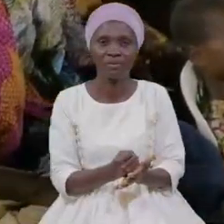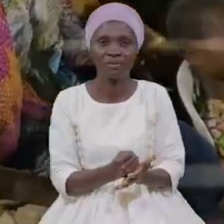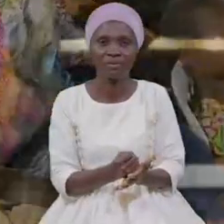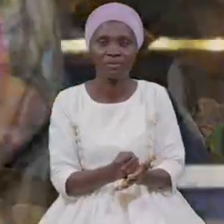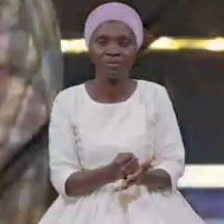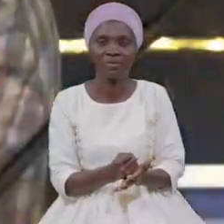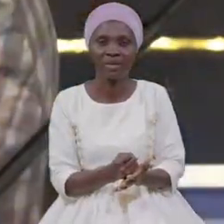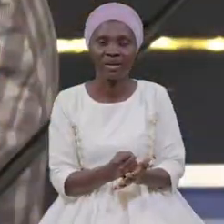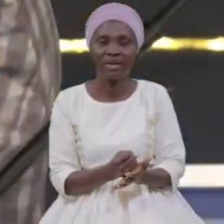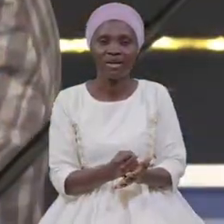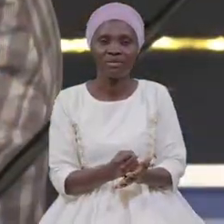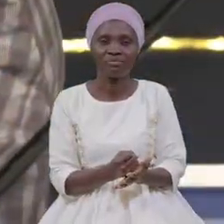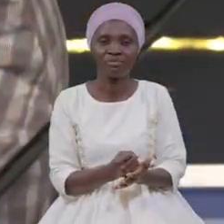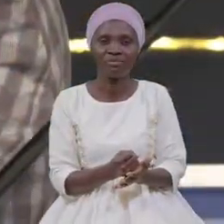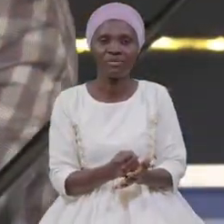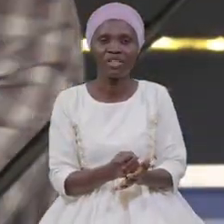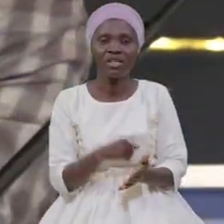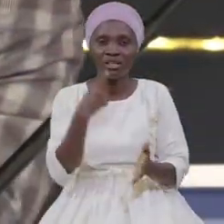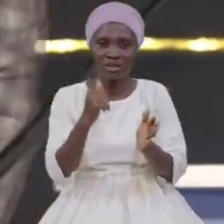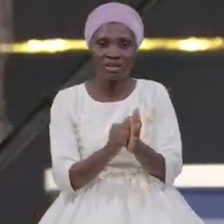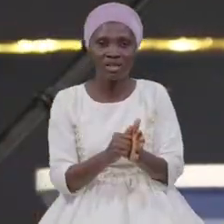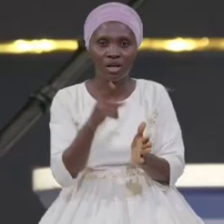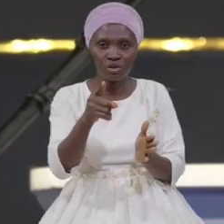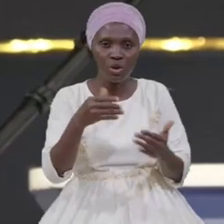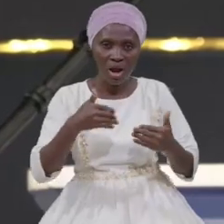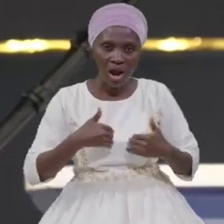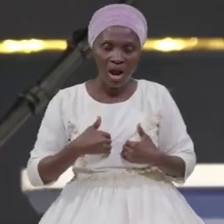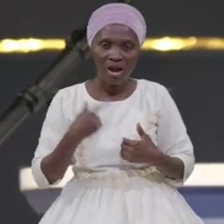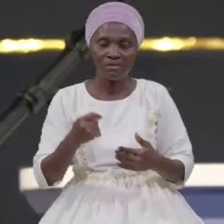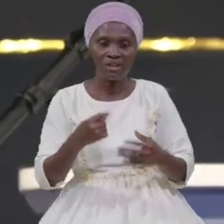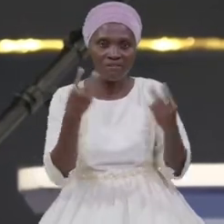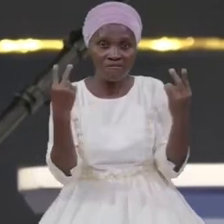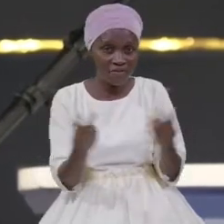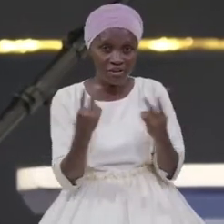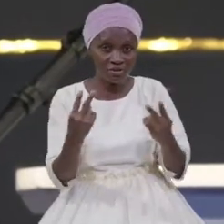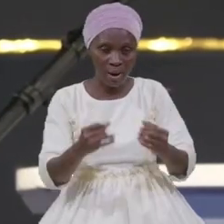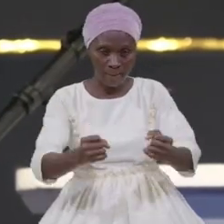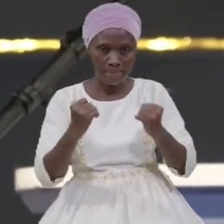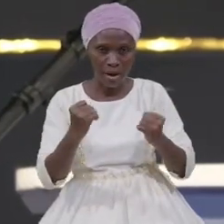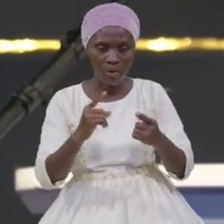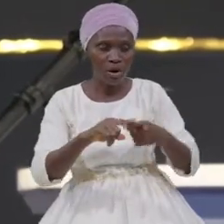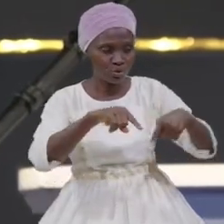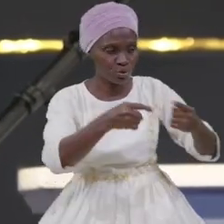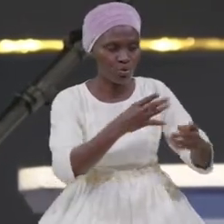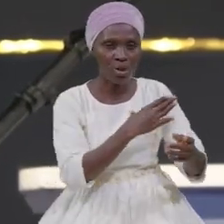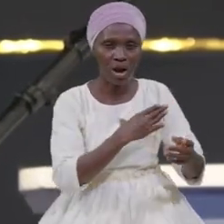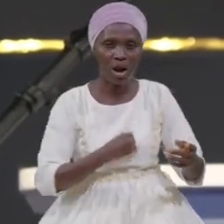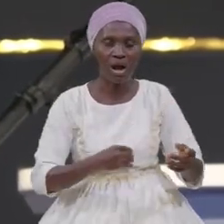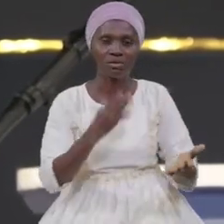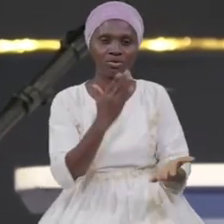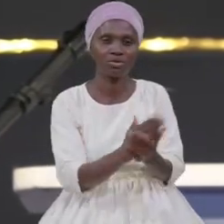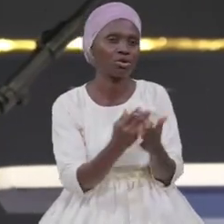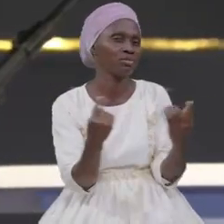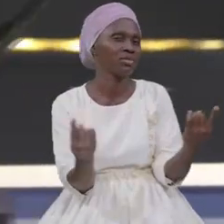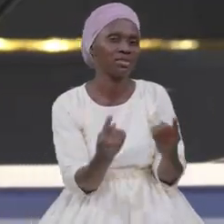plus. Va. Et la victoire et le triomphe d'aller et de ne plus pécher.